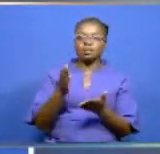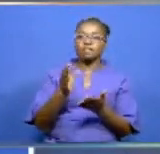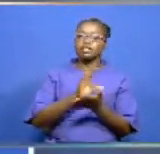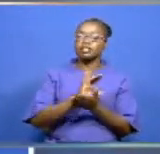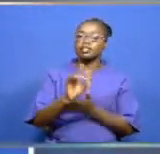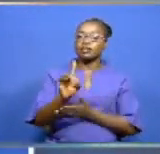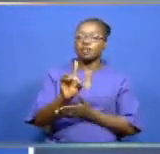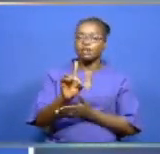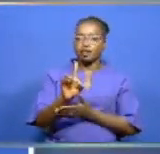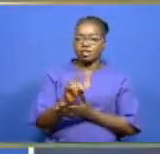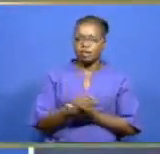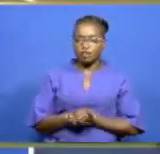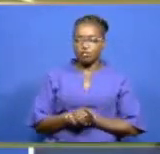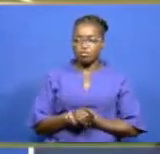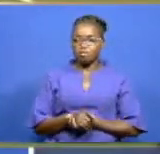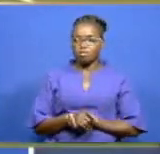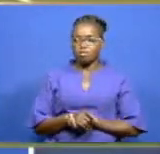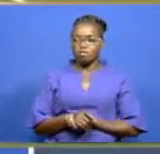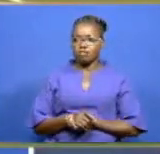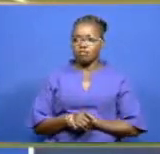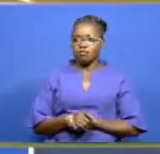KBC Channel 1.